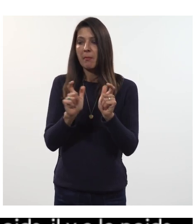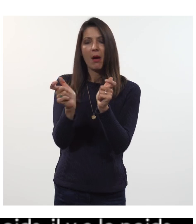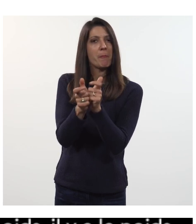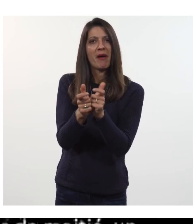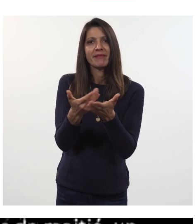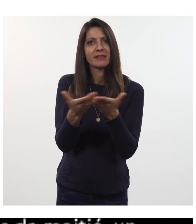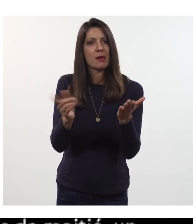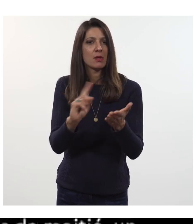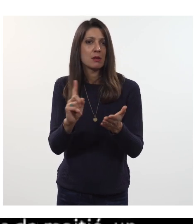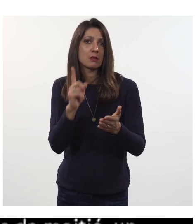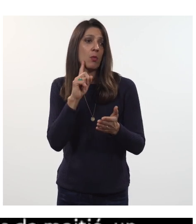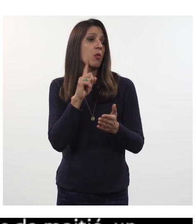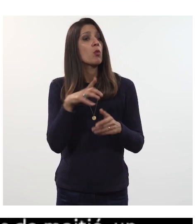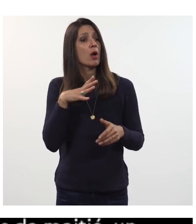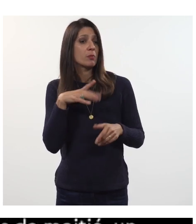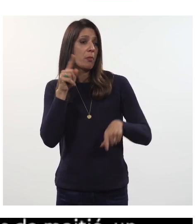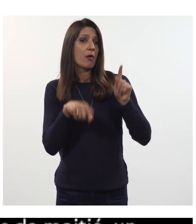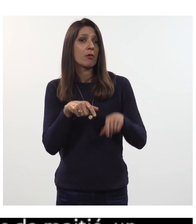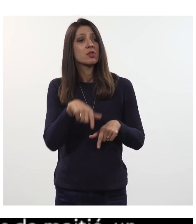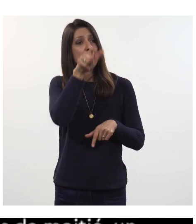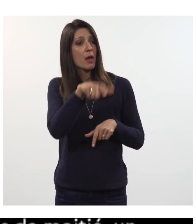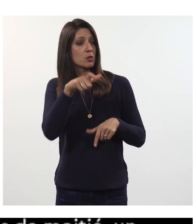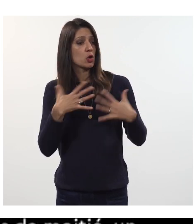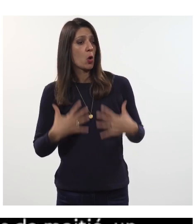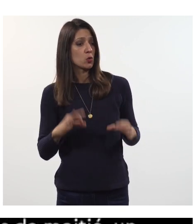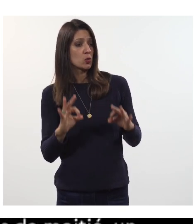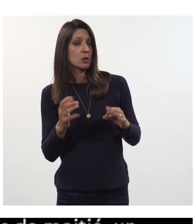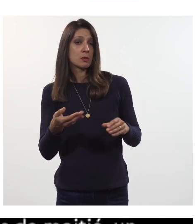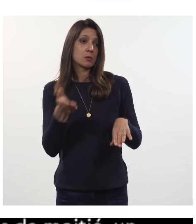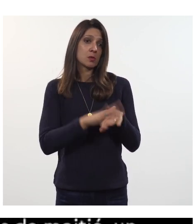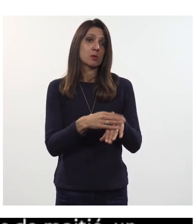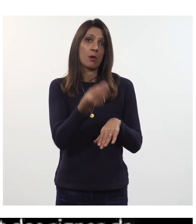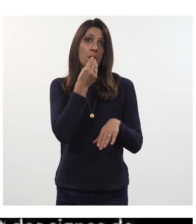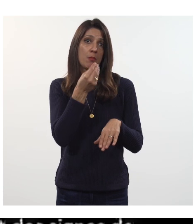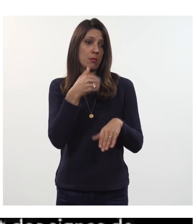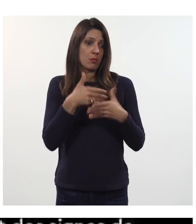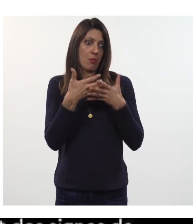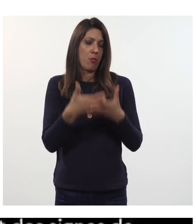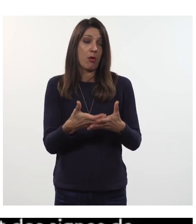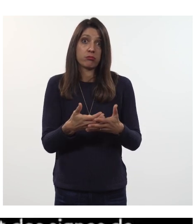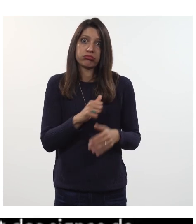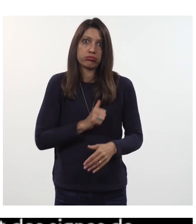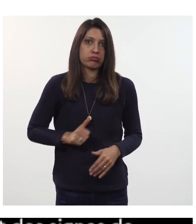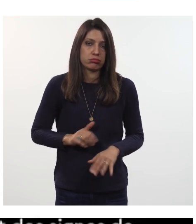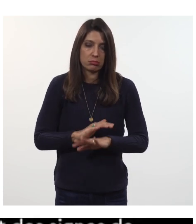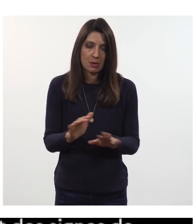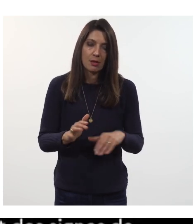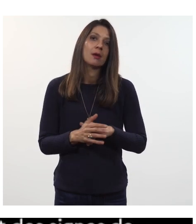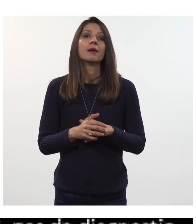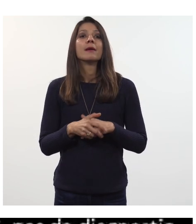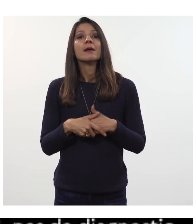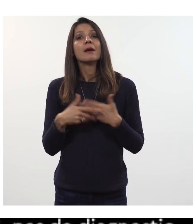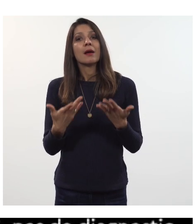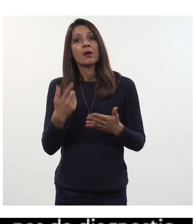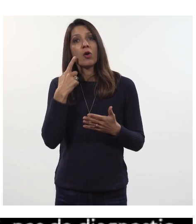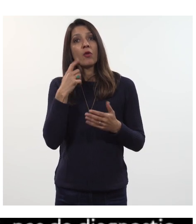peut avoir des personnes qui ont des biologies très très bonnes, mais un état nutritionnel avec un poids catastrophique. Je vous ai mis, vous pouvez